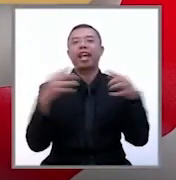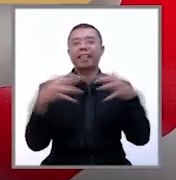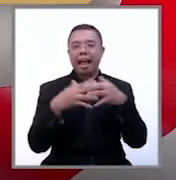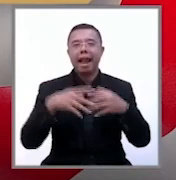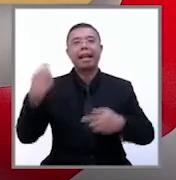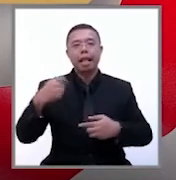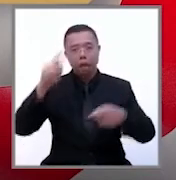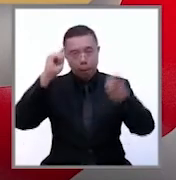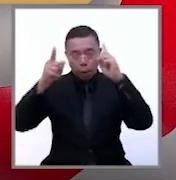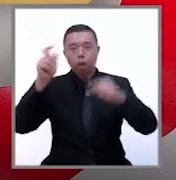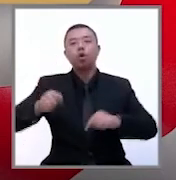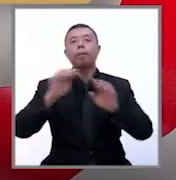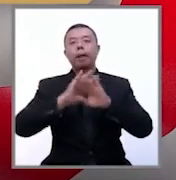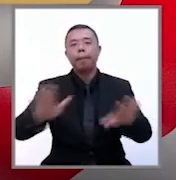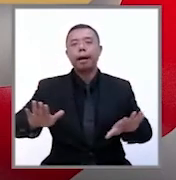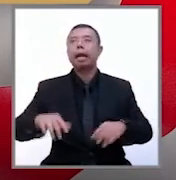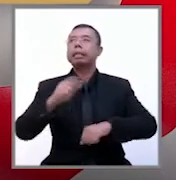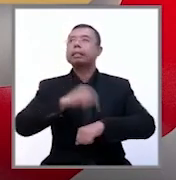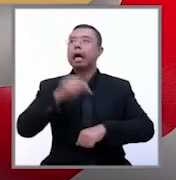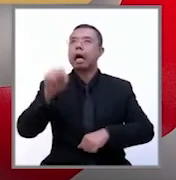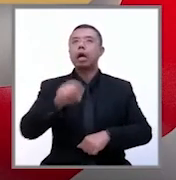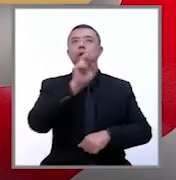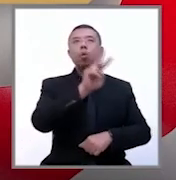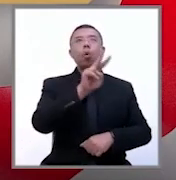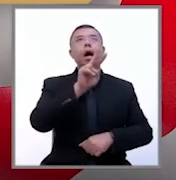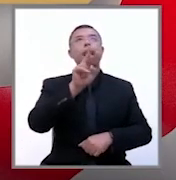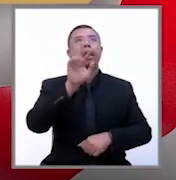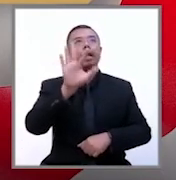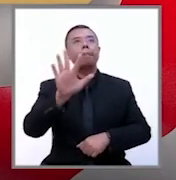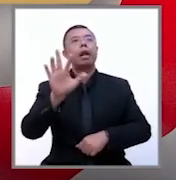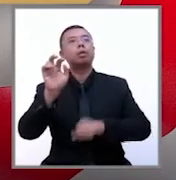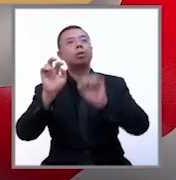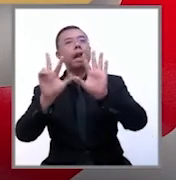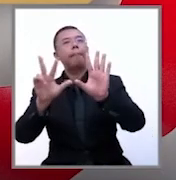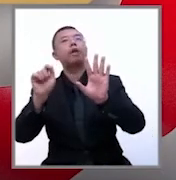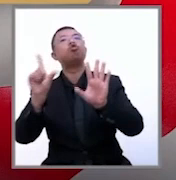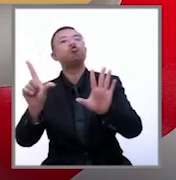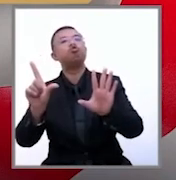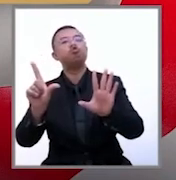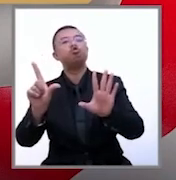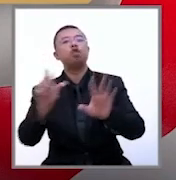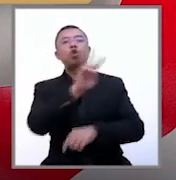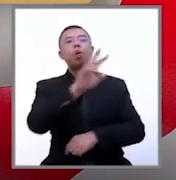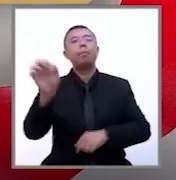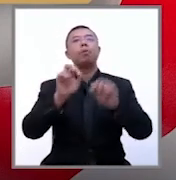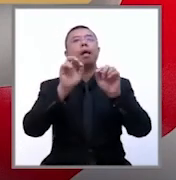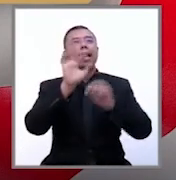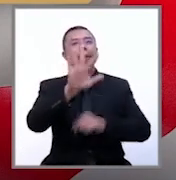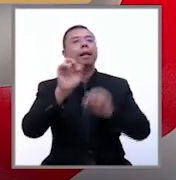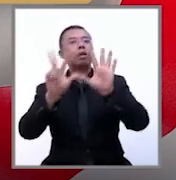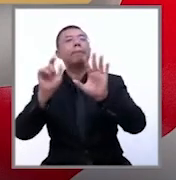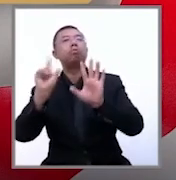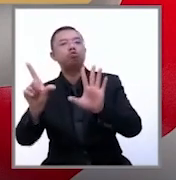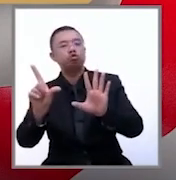hukam saja itu sekarang 2.587 untuk untuk ini